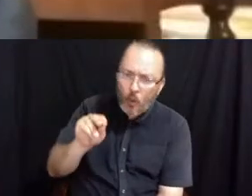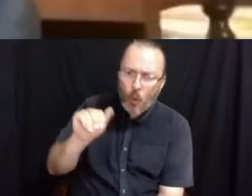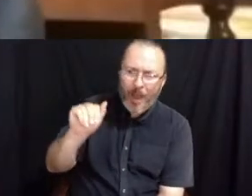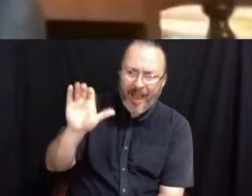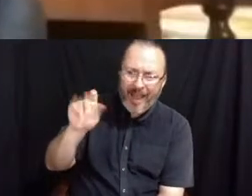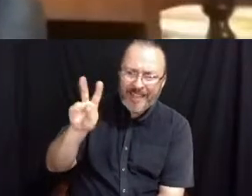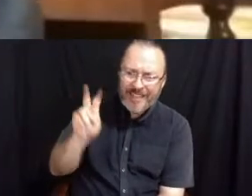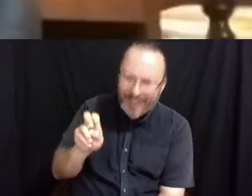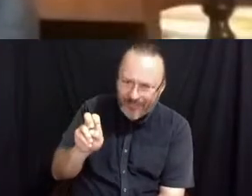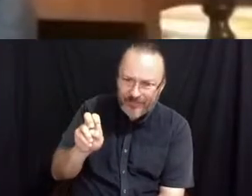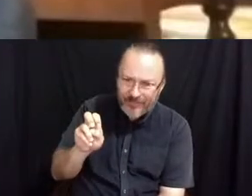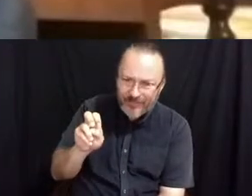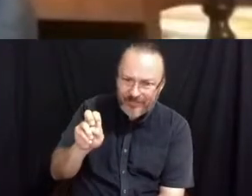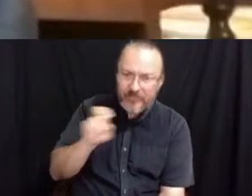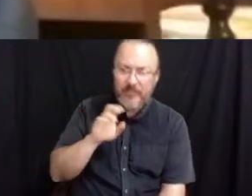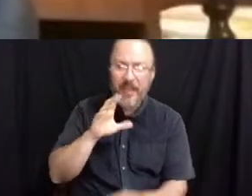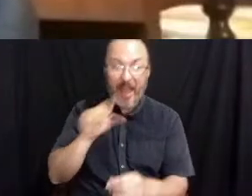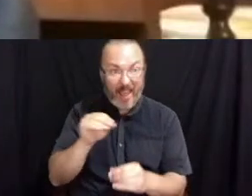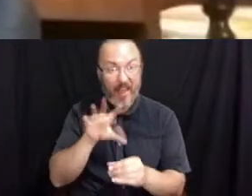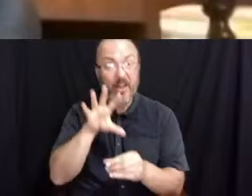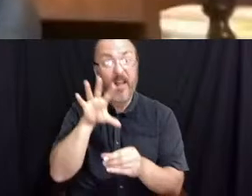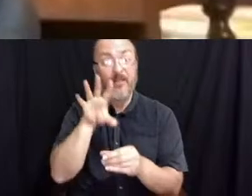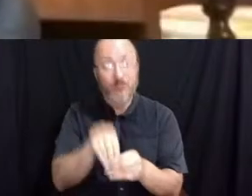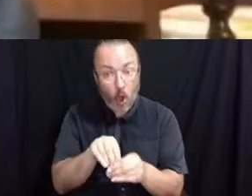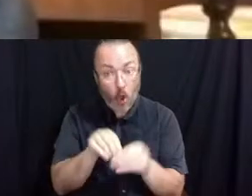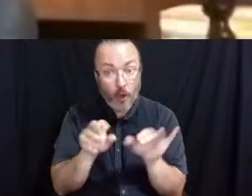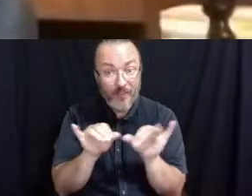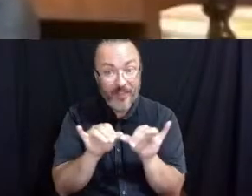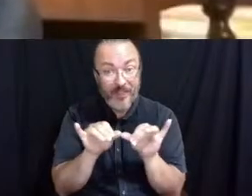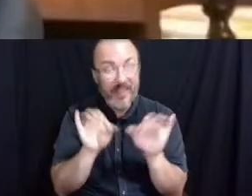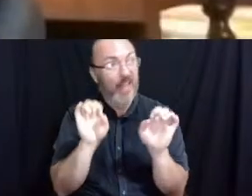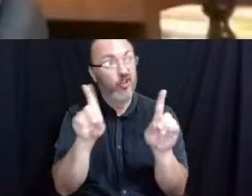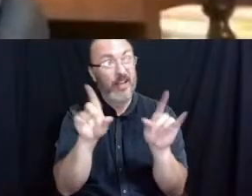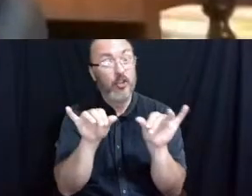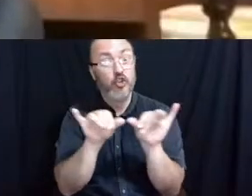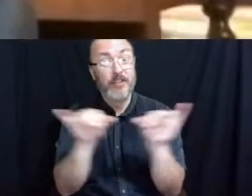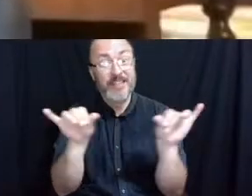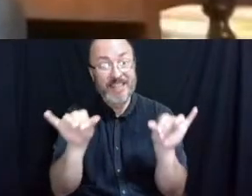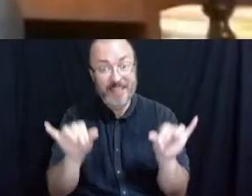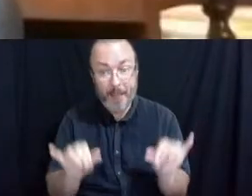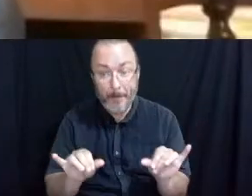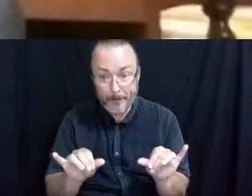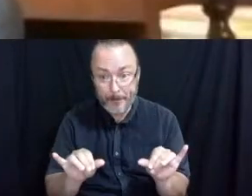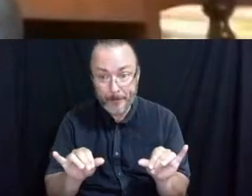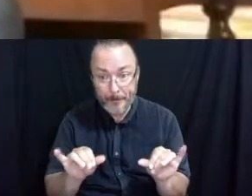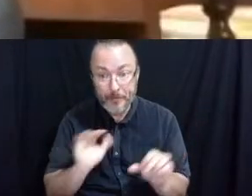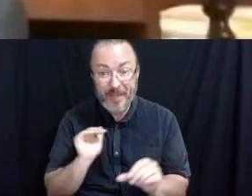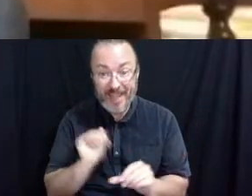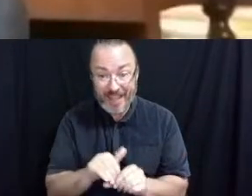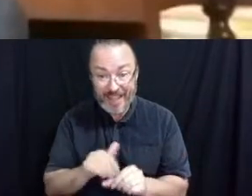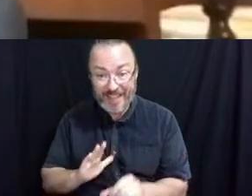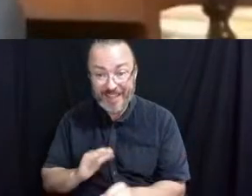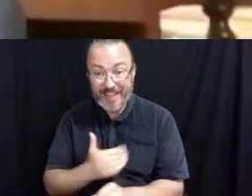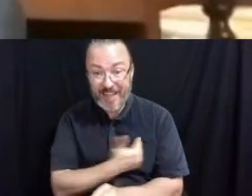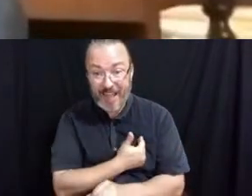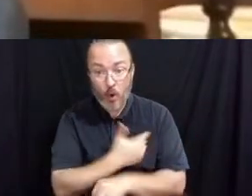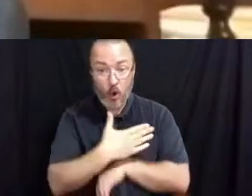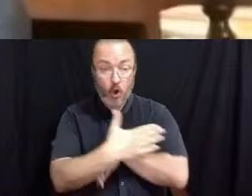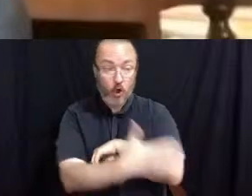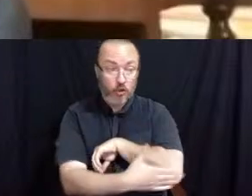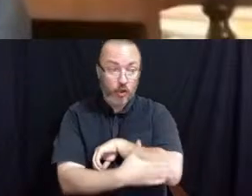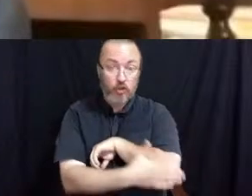et doivent faire partie intégrante des systèmes éducatifs au sein des différents